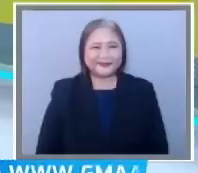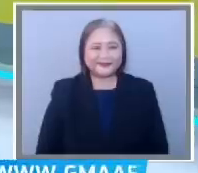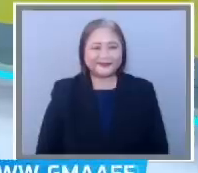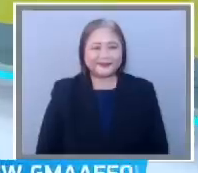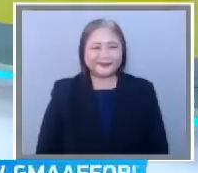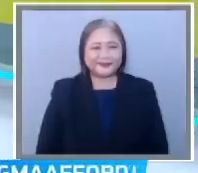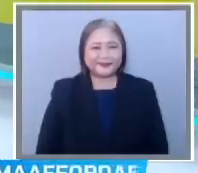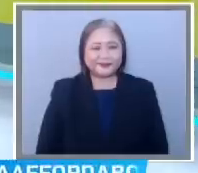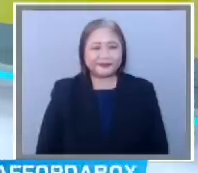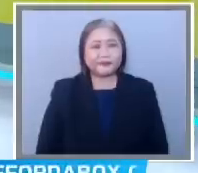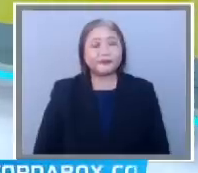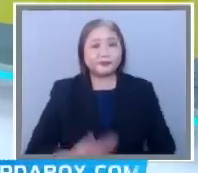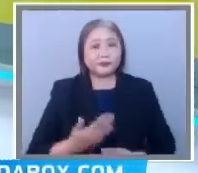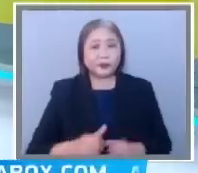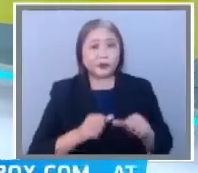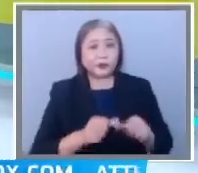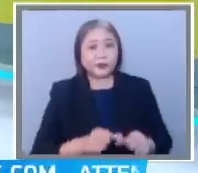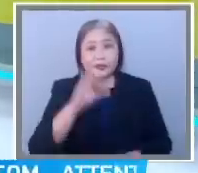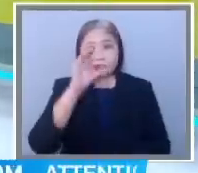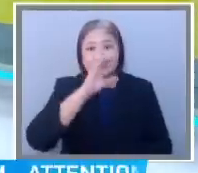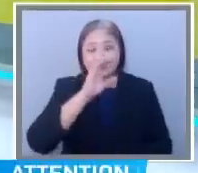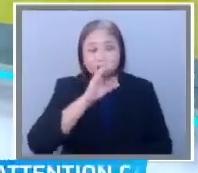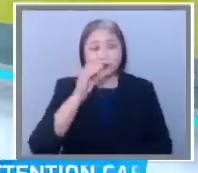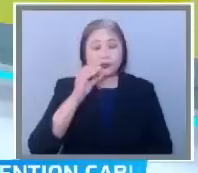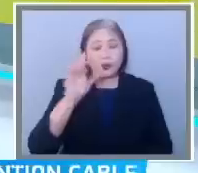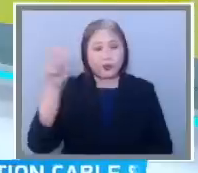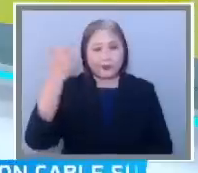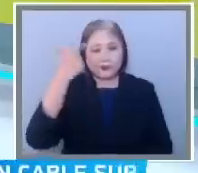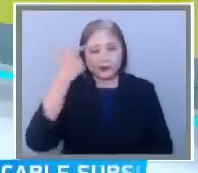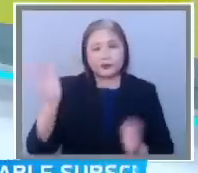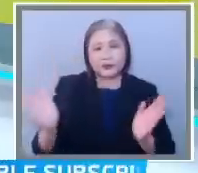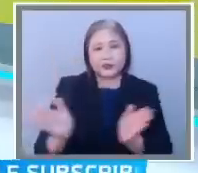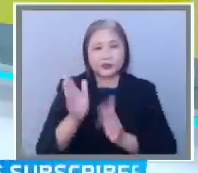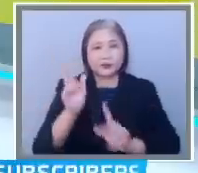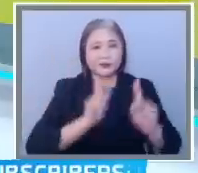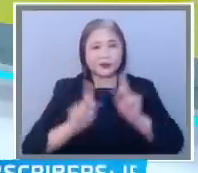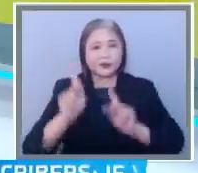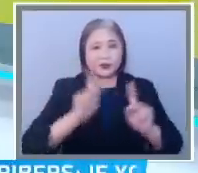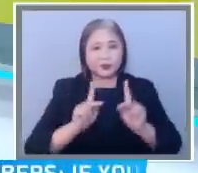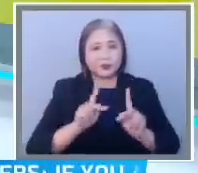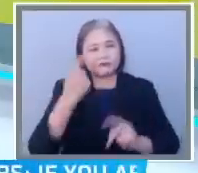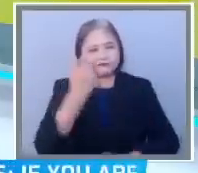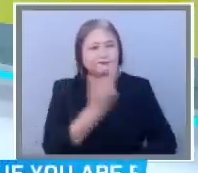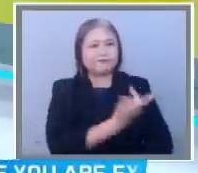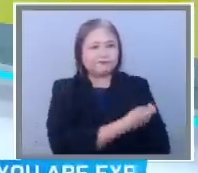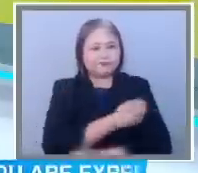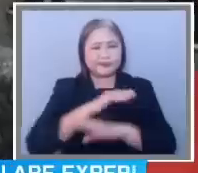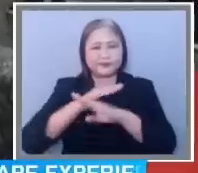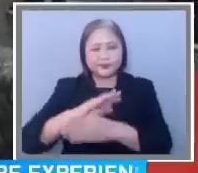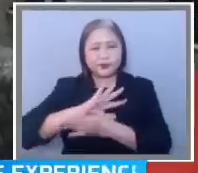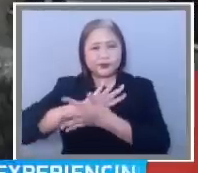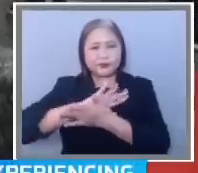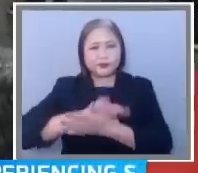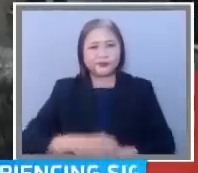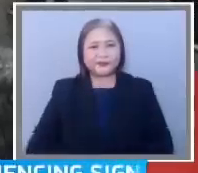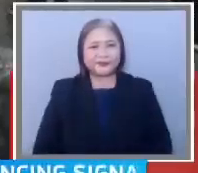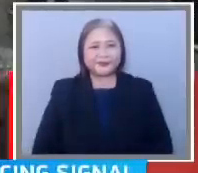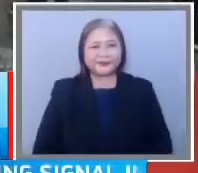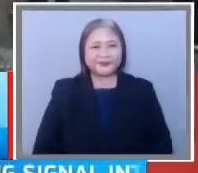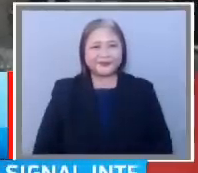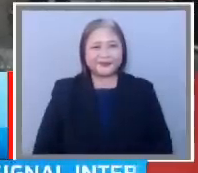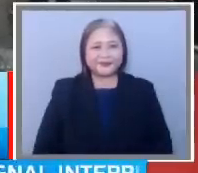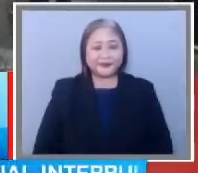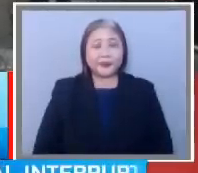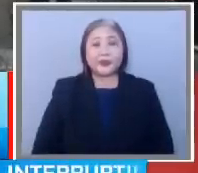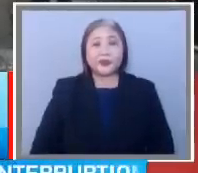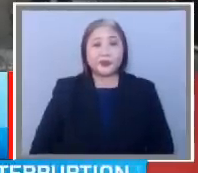ang paandar ng Cebu City Government para mahikayat ang mga residente na magpabakuna kontra COVID. Sa ulat ng Super Radio Cebu,